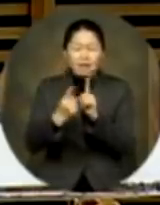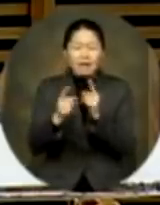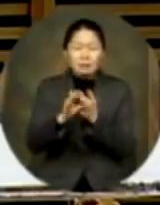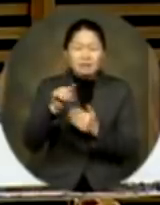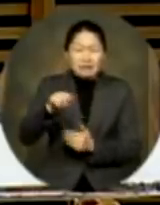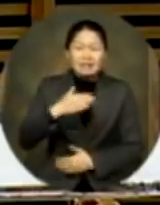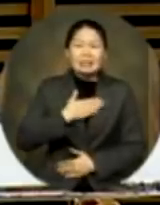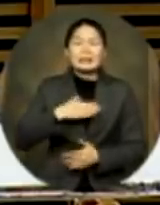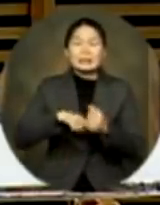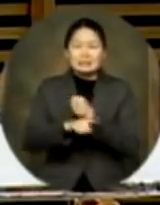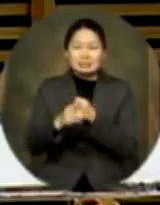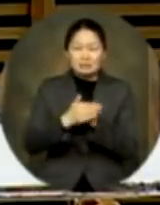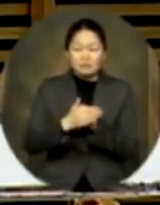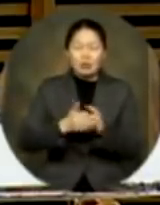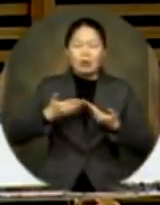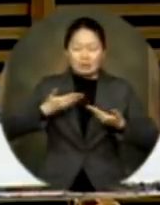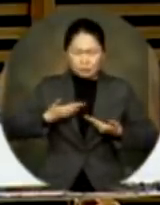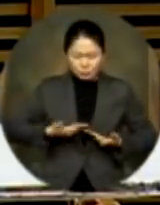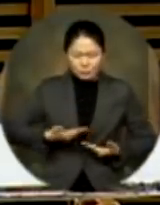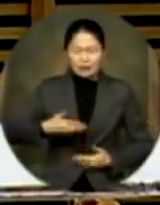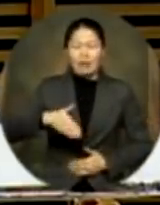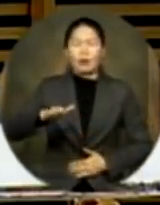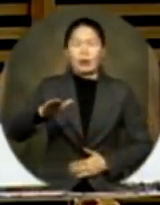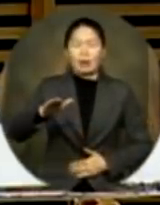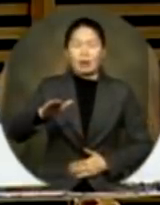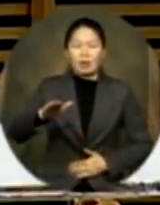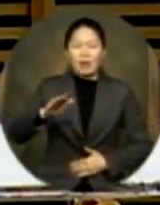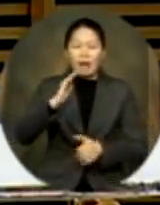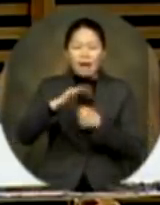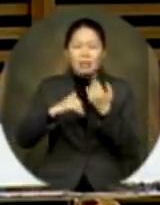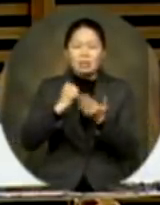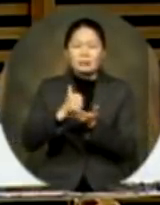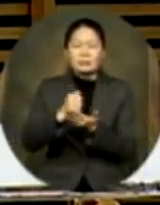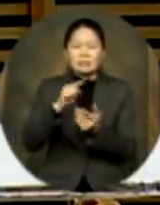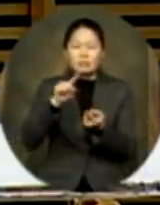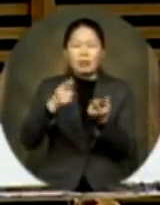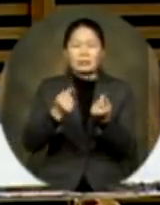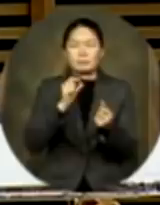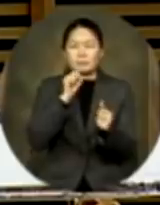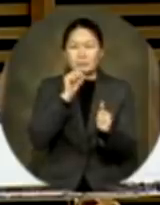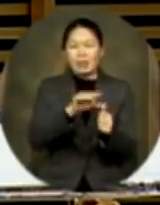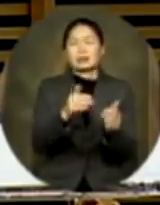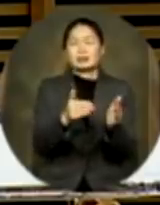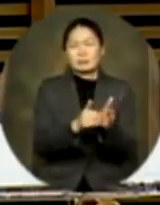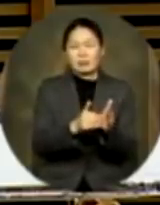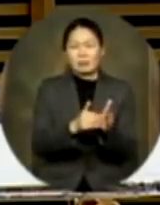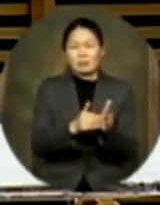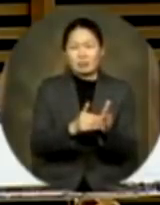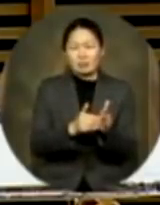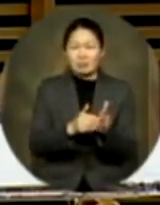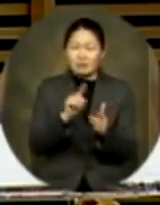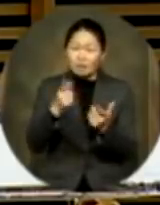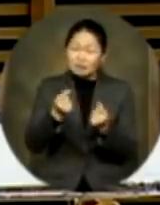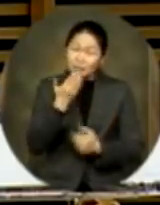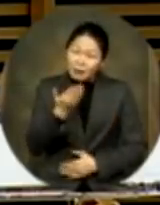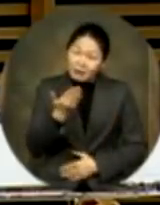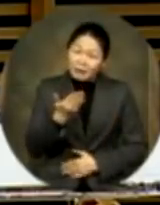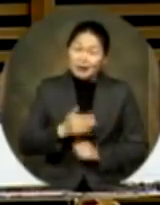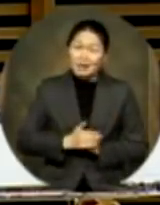뜻이니까 나 잠잠히 가거라 하나님이 그렇게 하셨어요 i 그럴 수도 있을까요